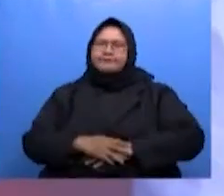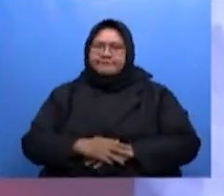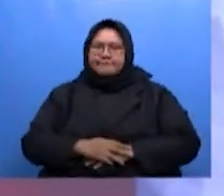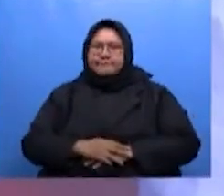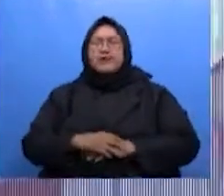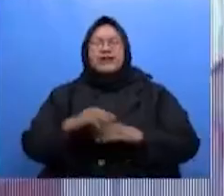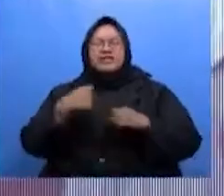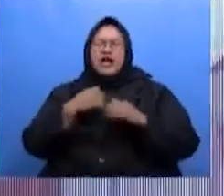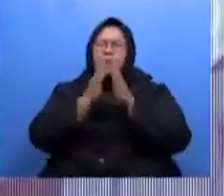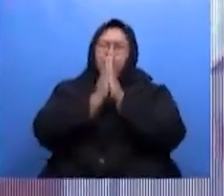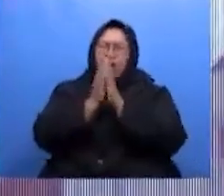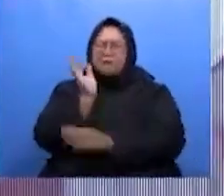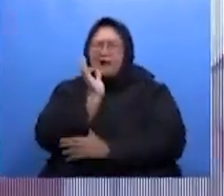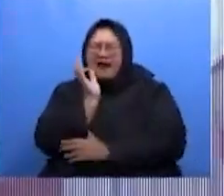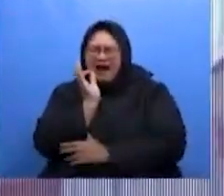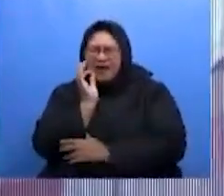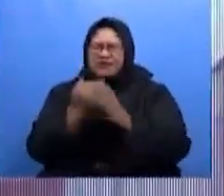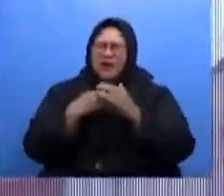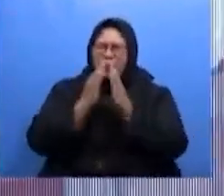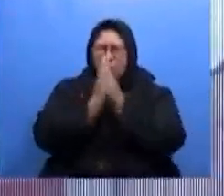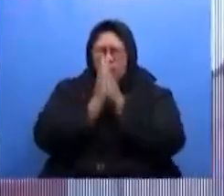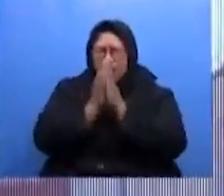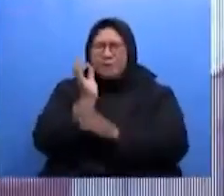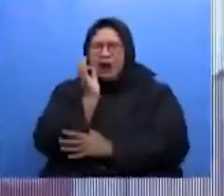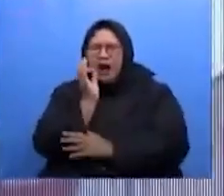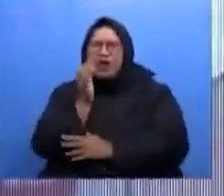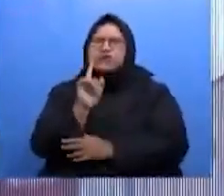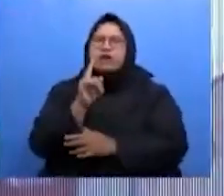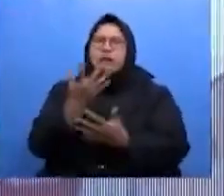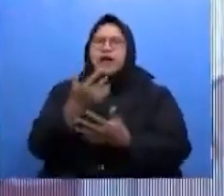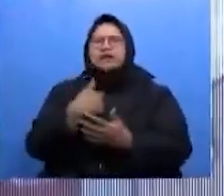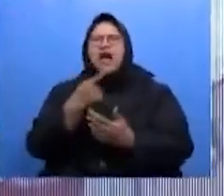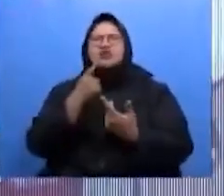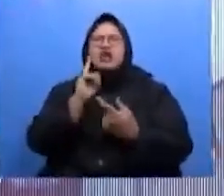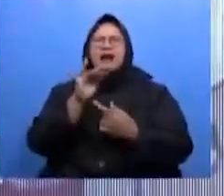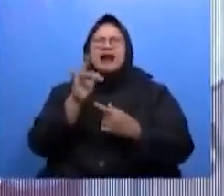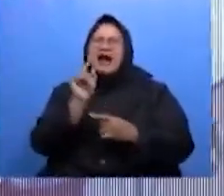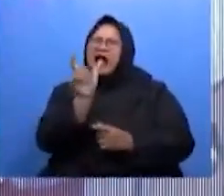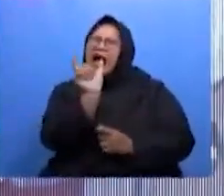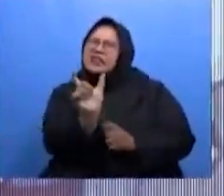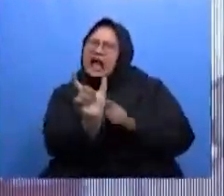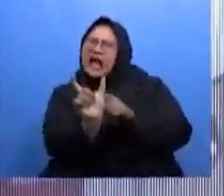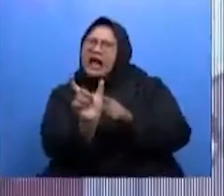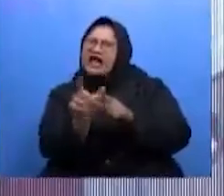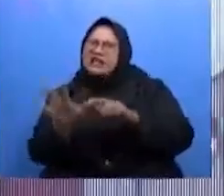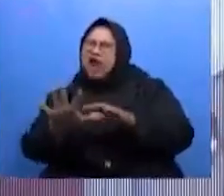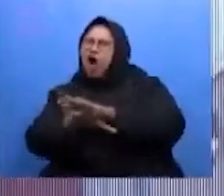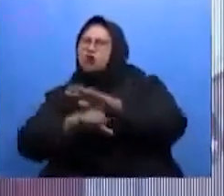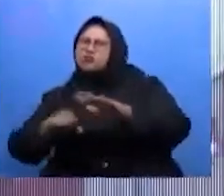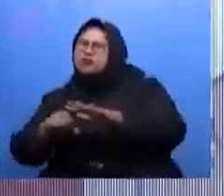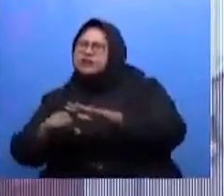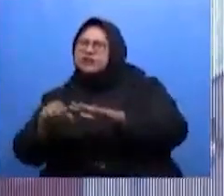dan saya mohon maaf saya mohon maaf Kenapa kita harus terganggu dengan kalimat tidak korupsi karena saya tidak